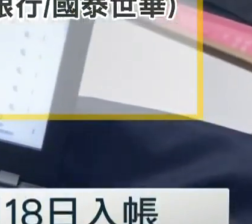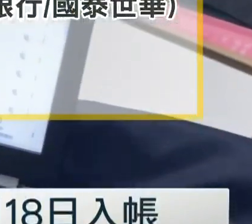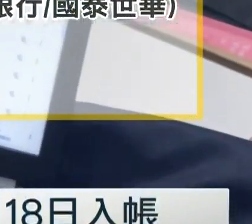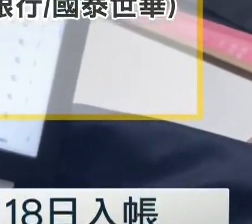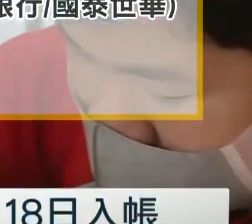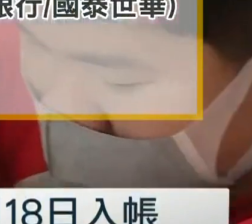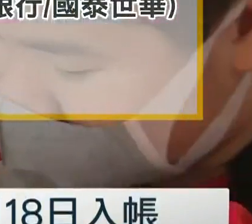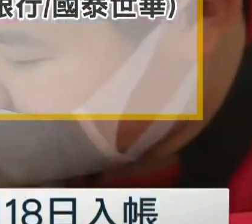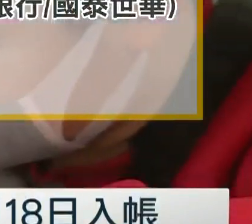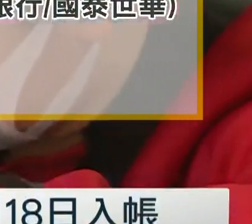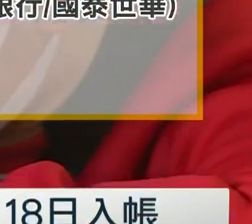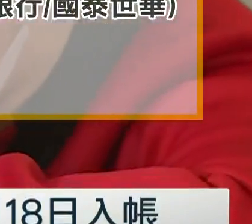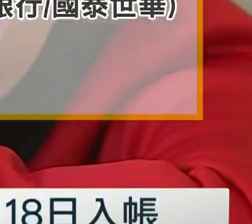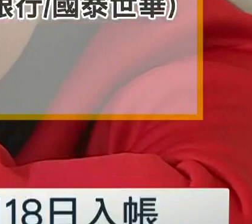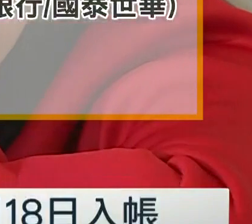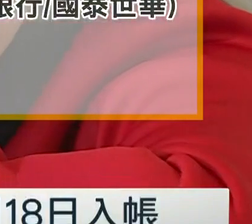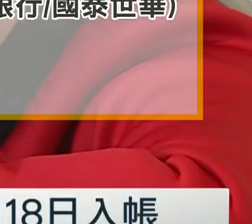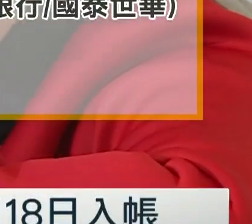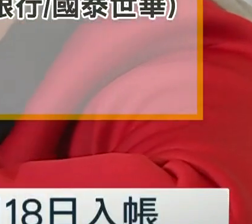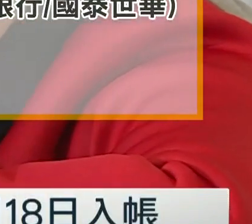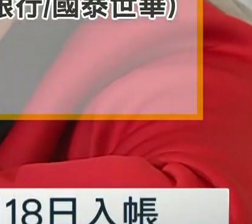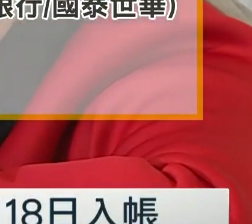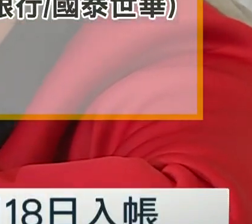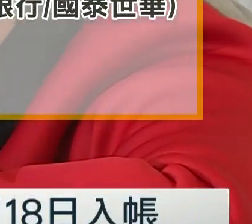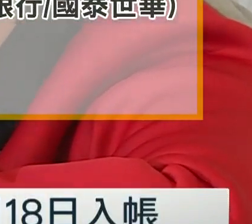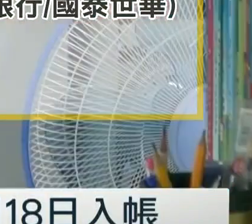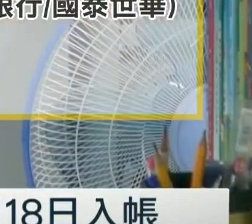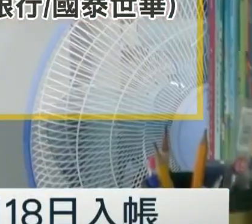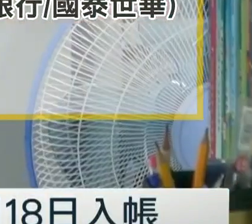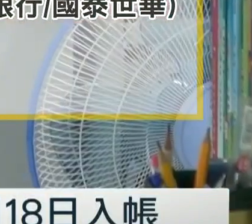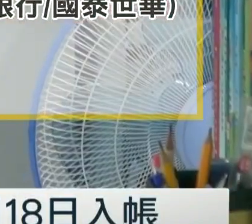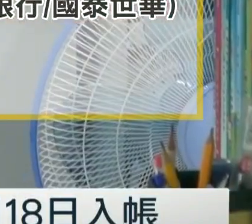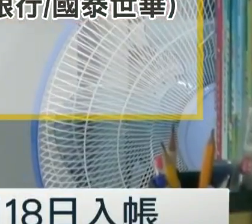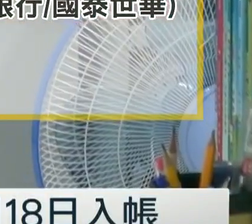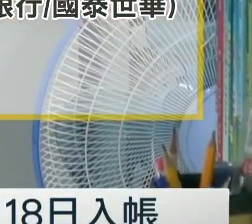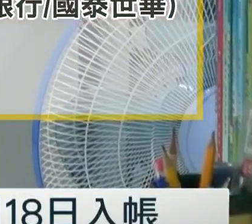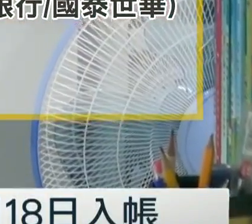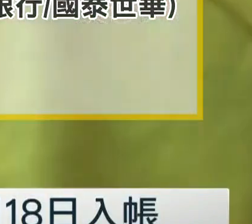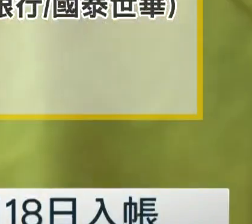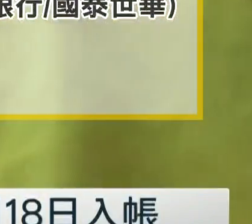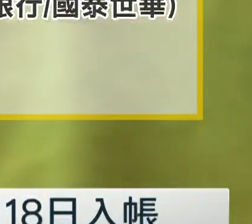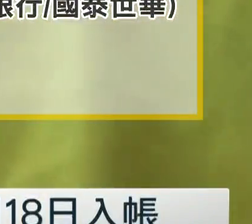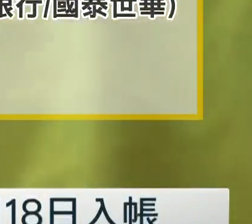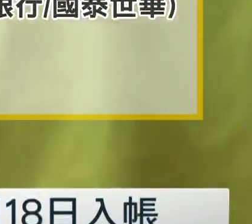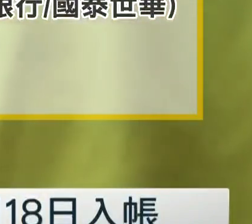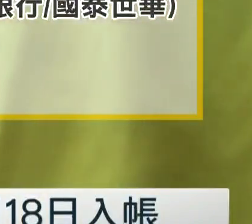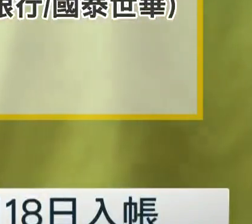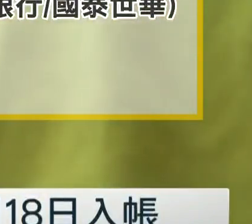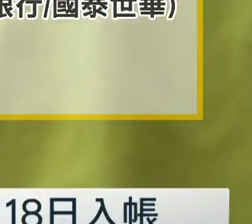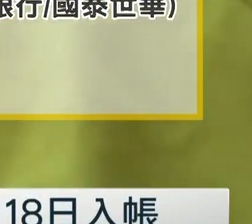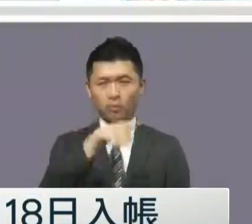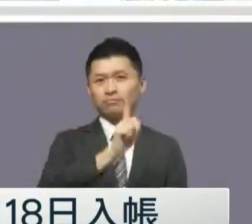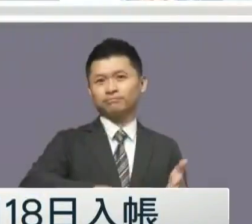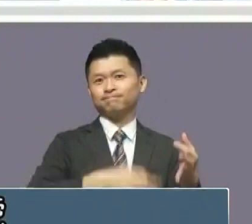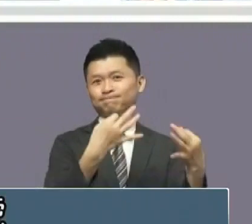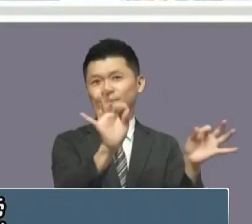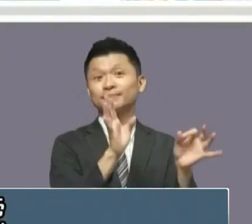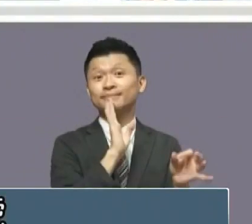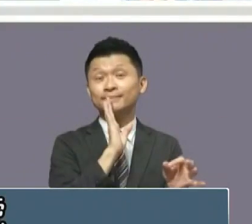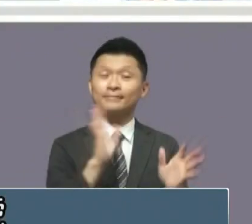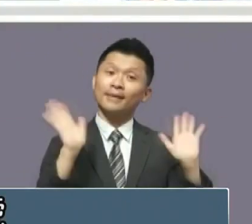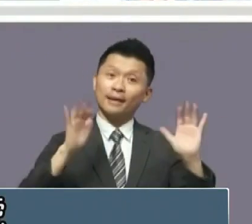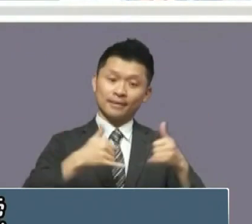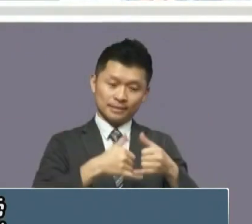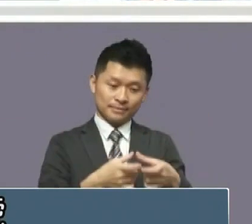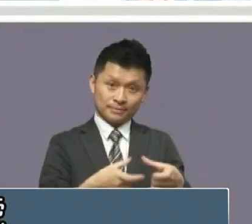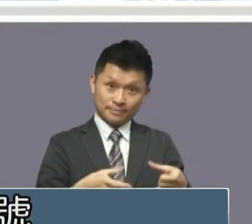监护人可在15号开始线上申请。首波补贴费用将在18号入账，而且过程不需手续费， 只需要孩童的